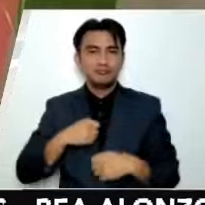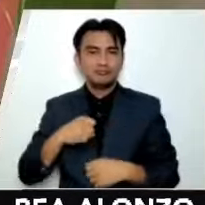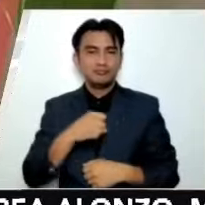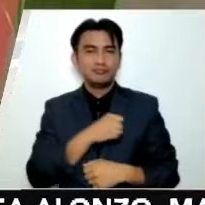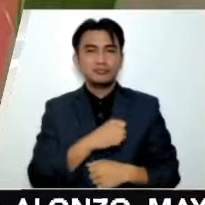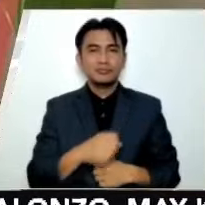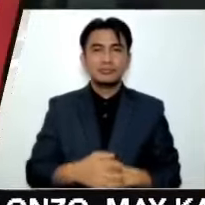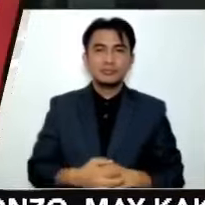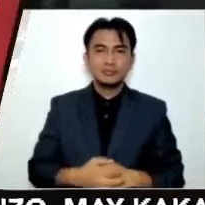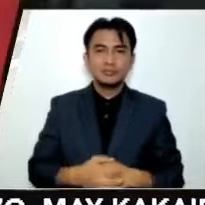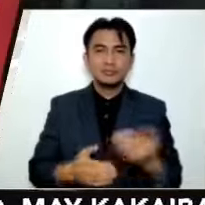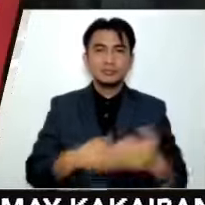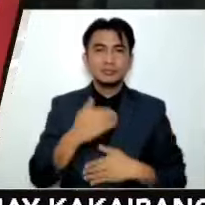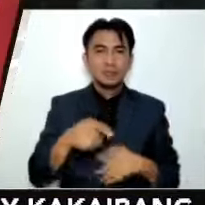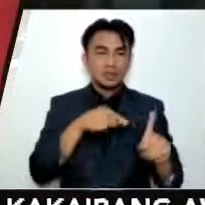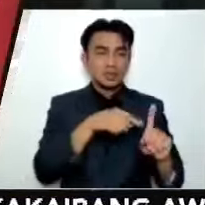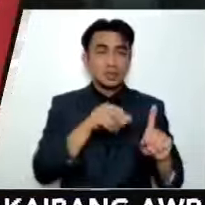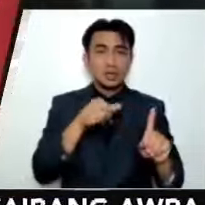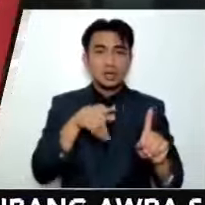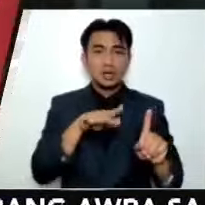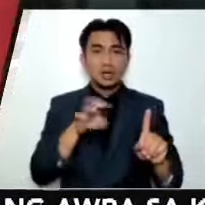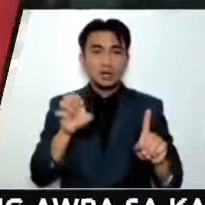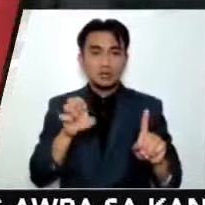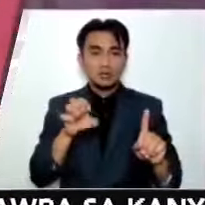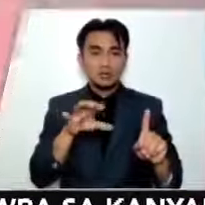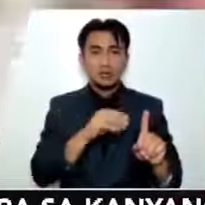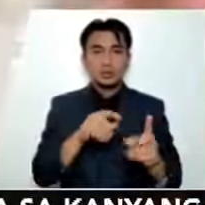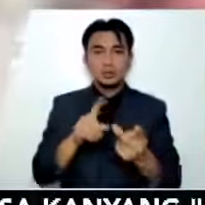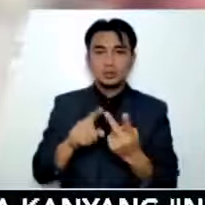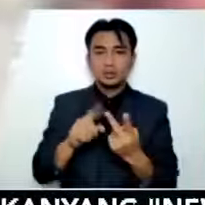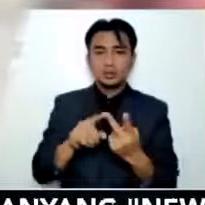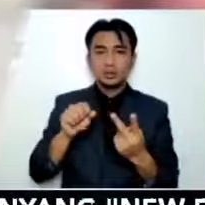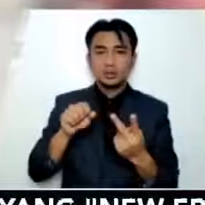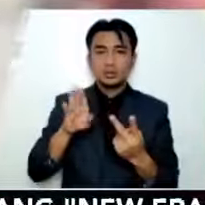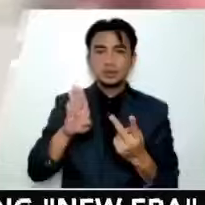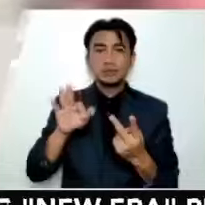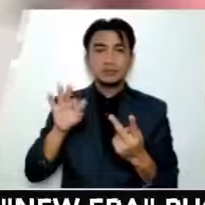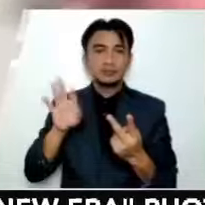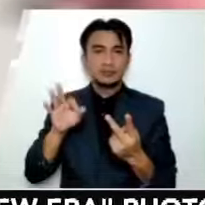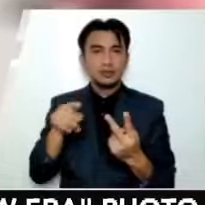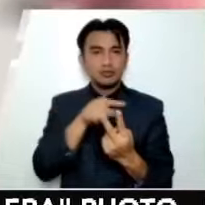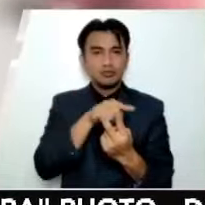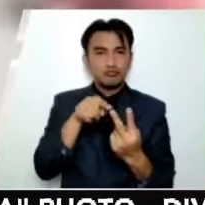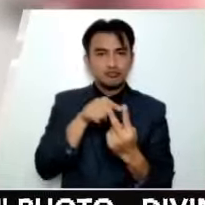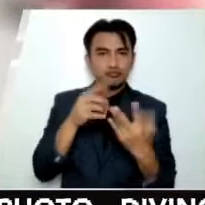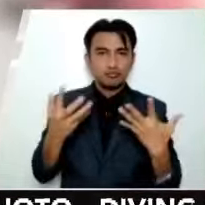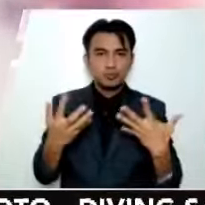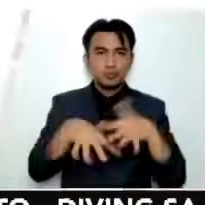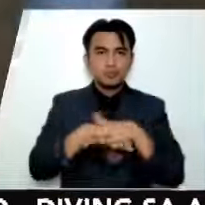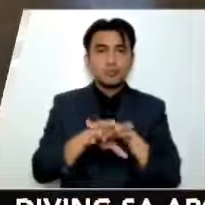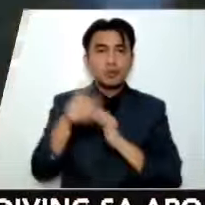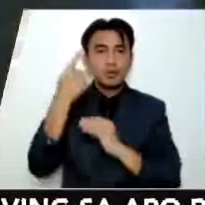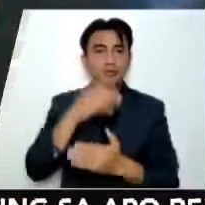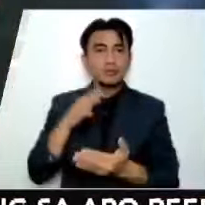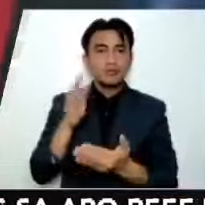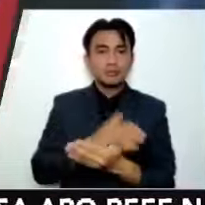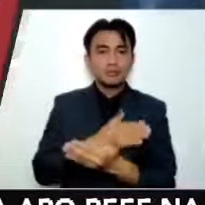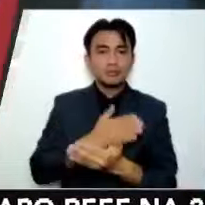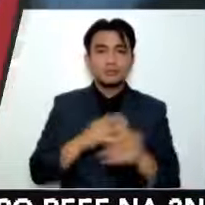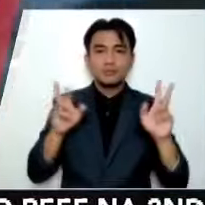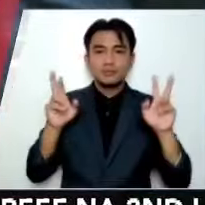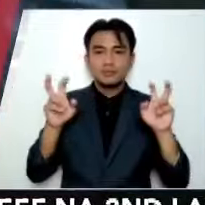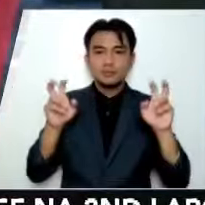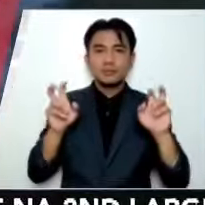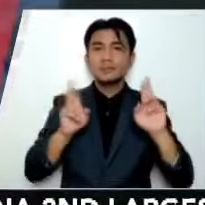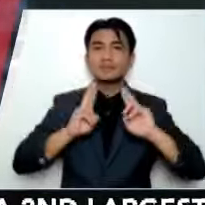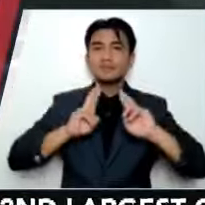na si Apple the App at Pinoy Pop Kings na SP19 nagsanib puwersa sa awiting Ready. Bukod dyan, inaabangan